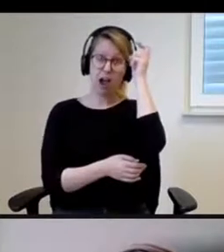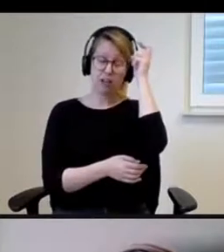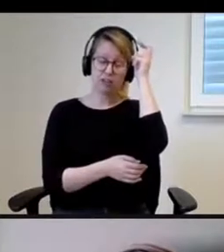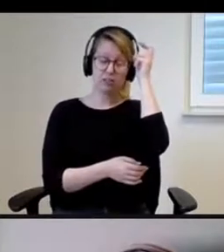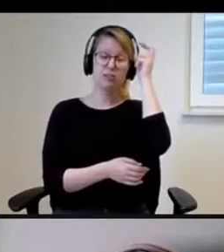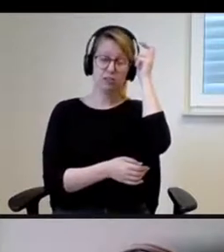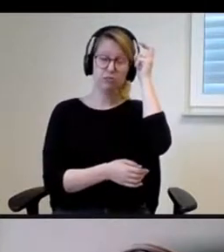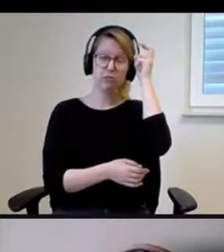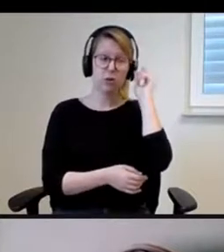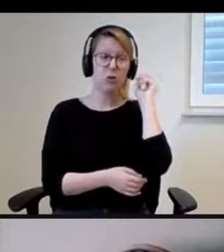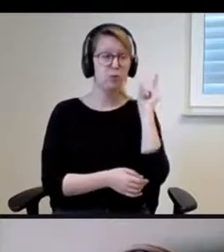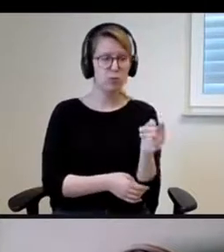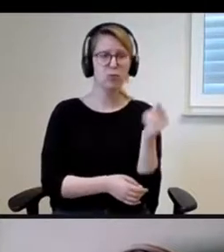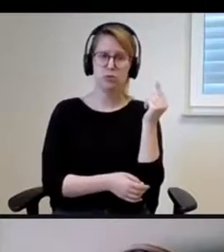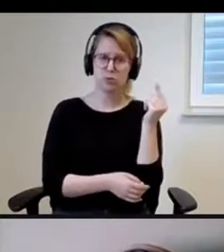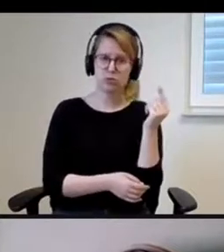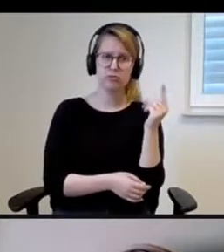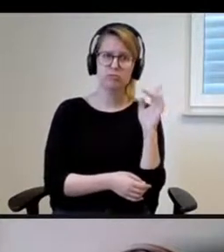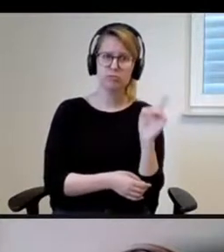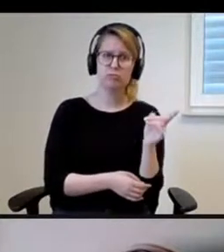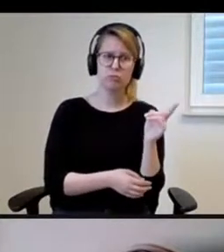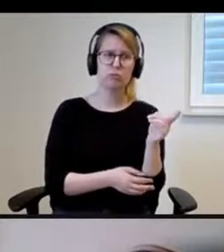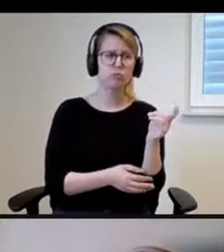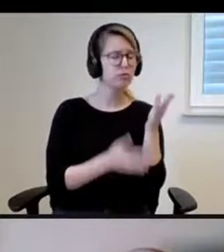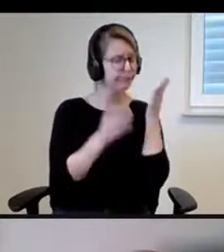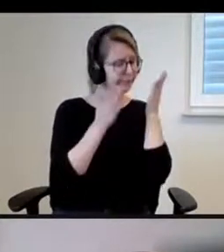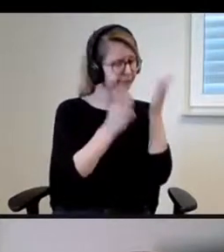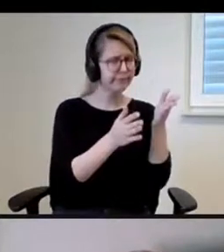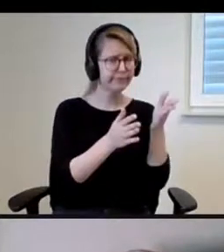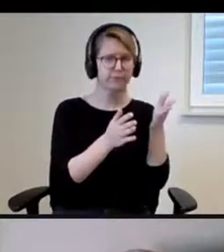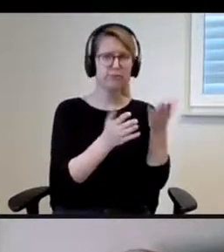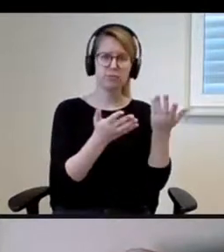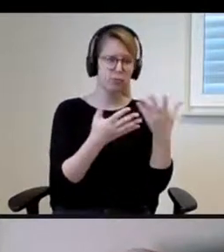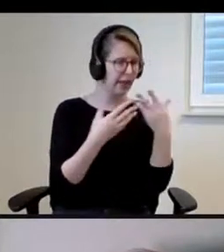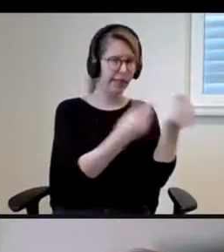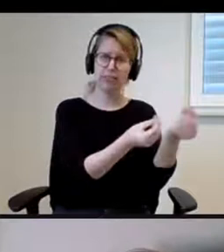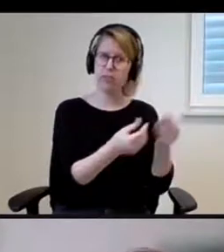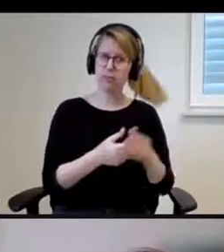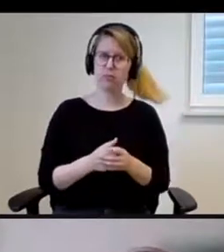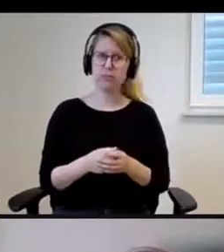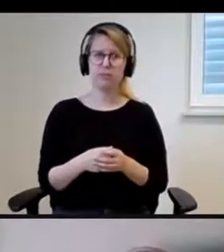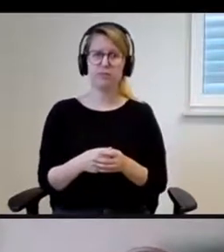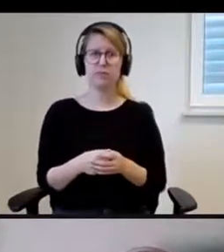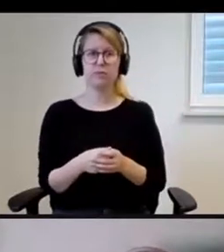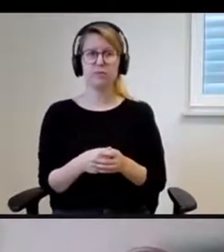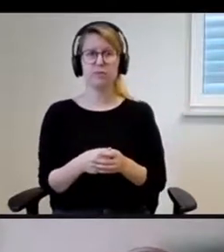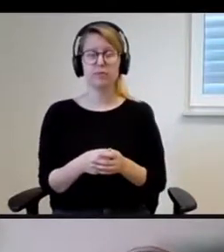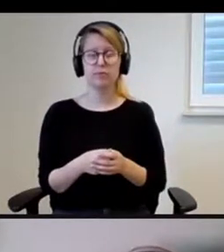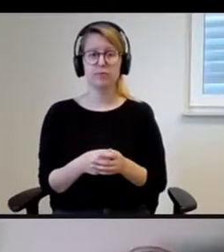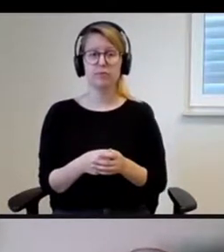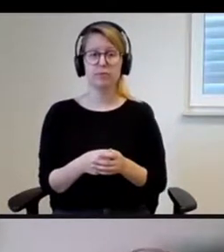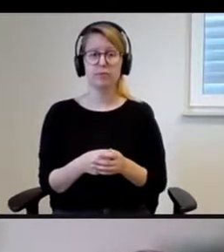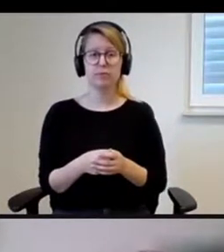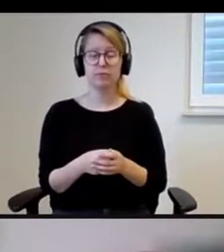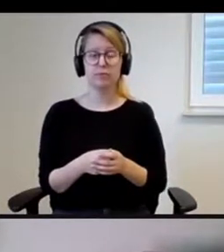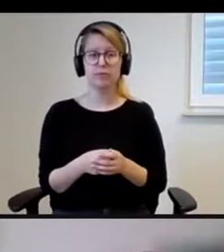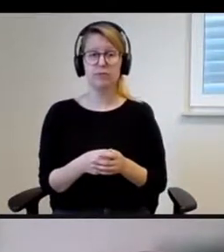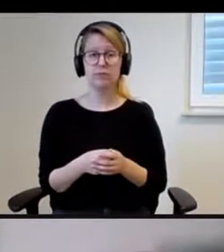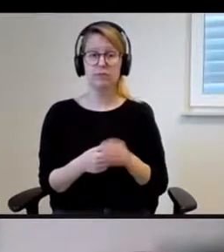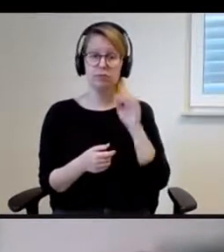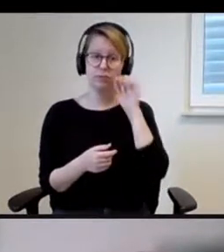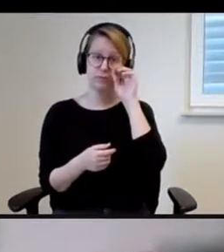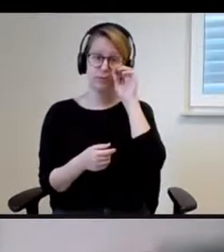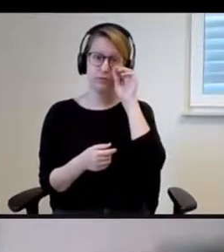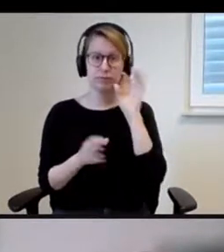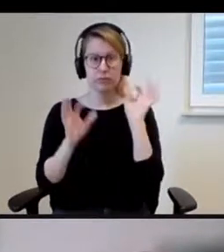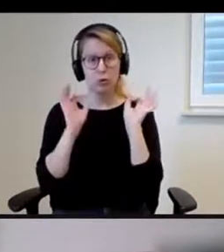cette direction. Voilà ce que je peux dire sur